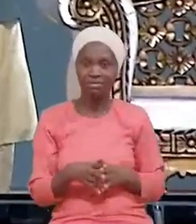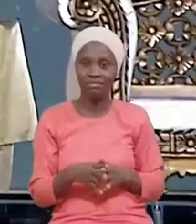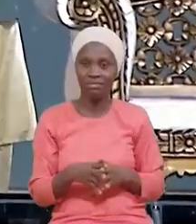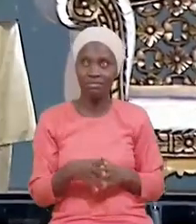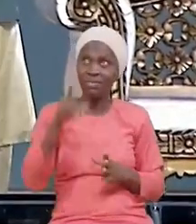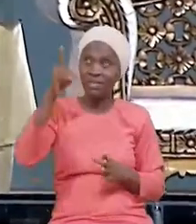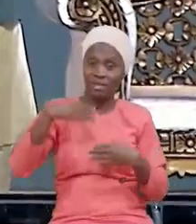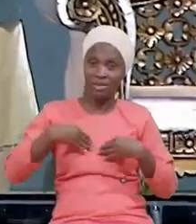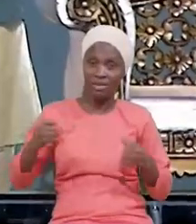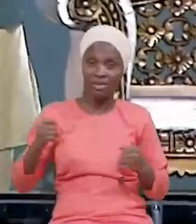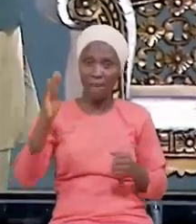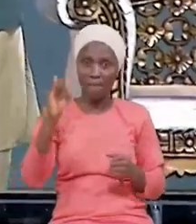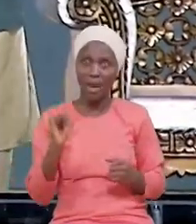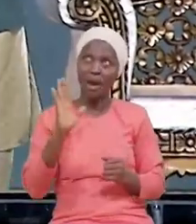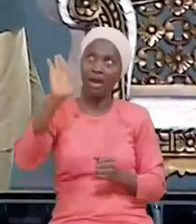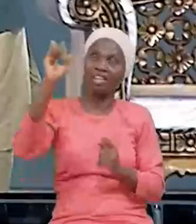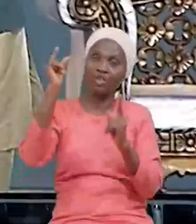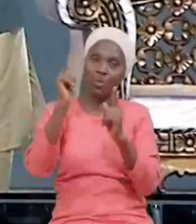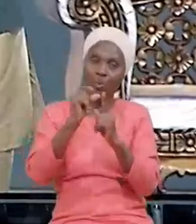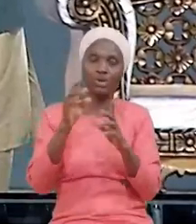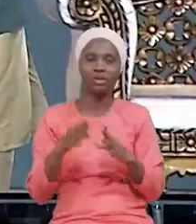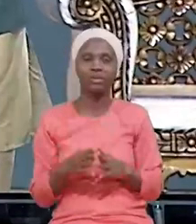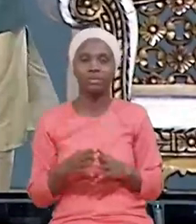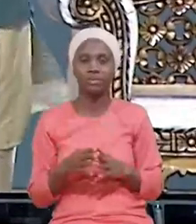Il guérit par sa parole.